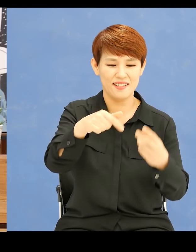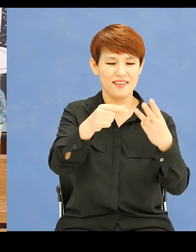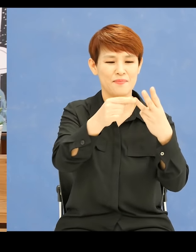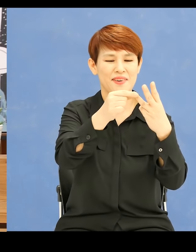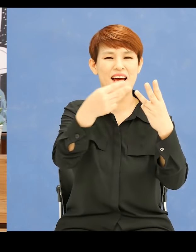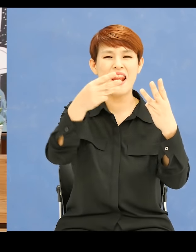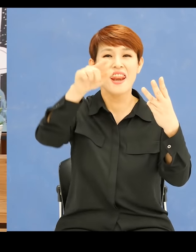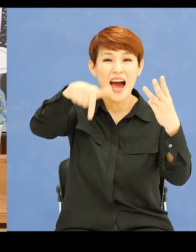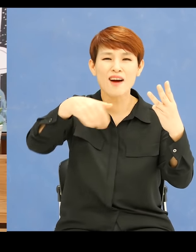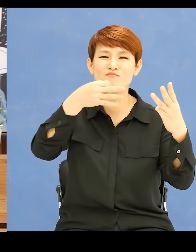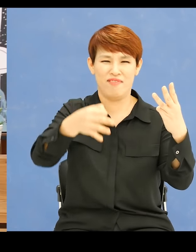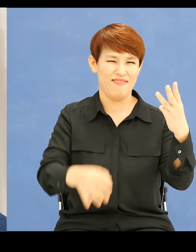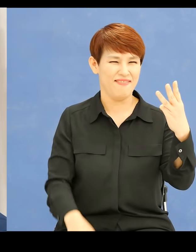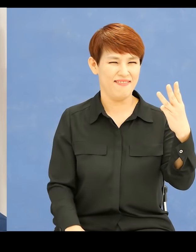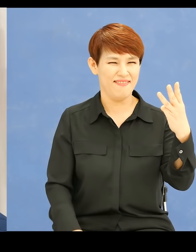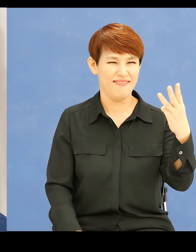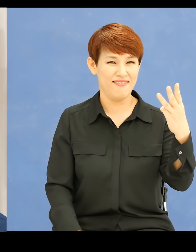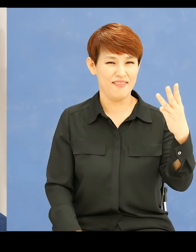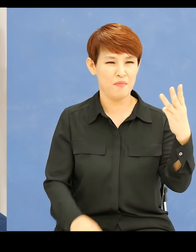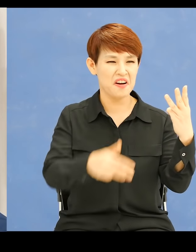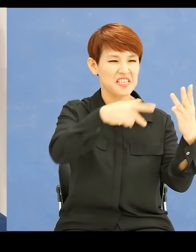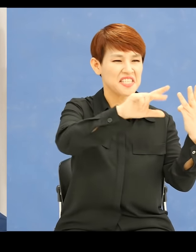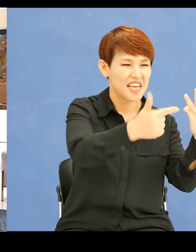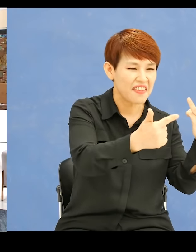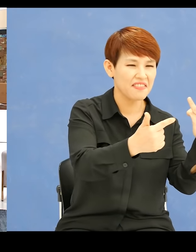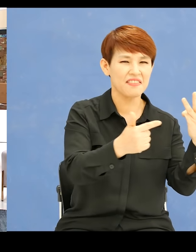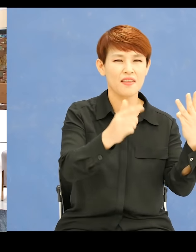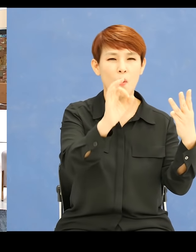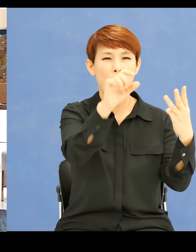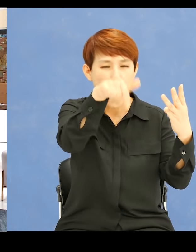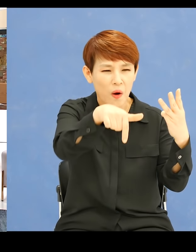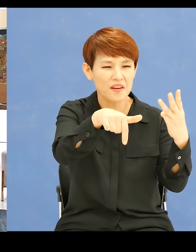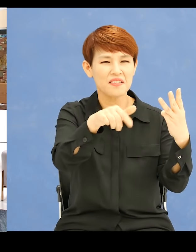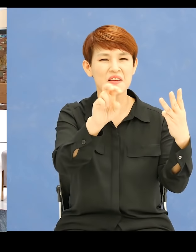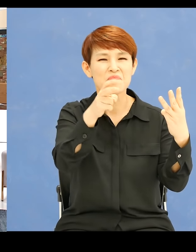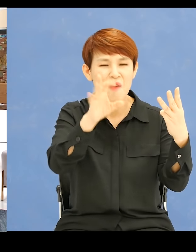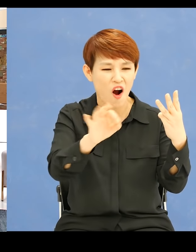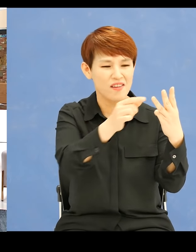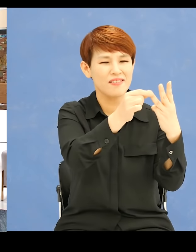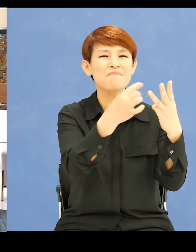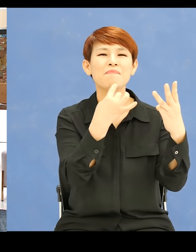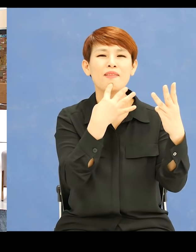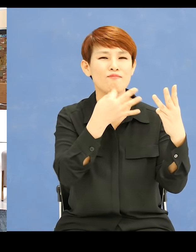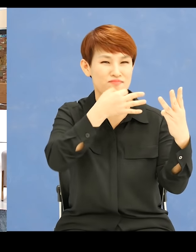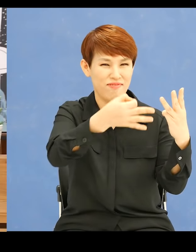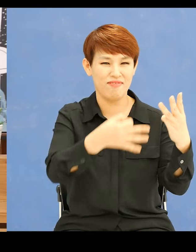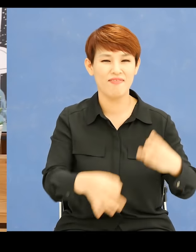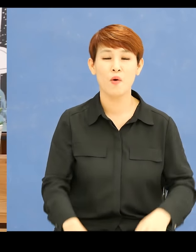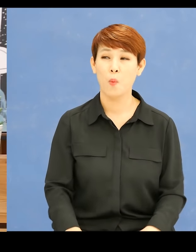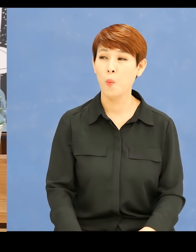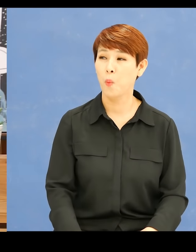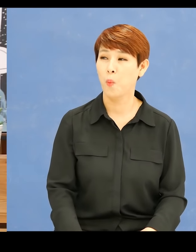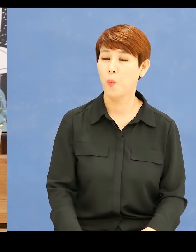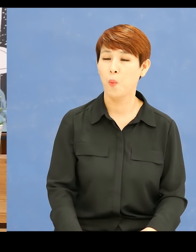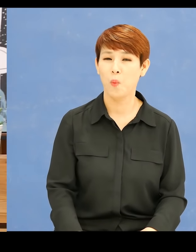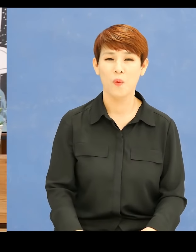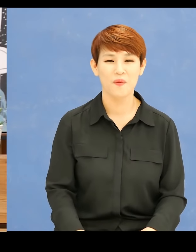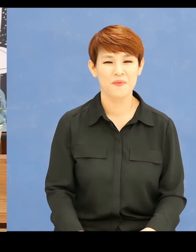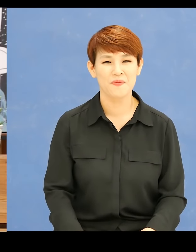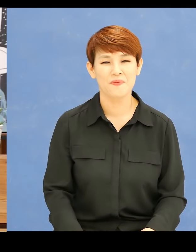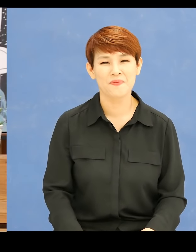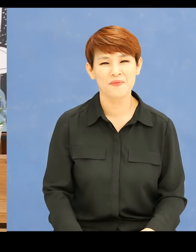아, 예. 아, 그 동네는 그래요? 저희 동네는 그래요. 차나, 라가, 뭐 명아 이런 아, 식으로, 그래요? 오가 이런 식으로 아, 부르시거든요. 훈화 이렇게, 예.